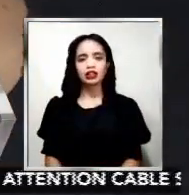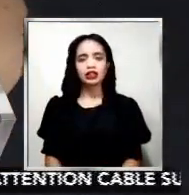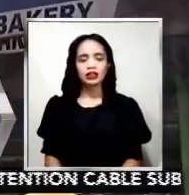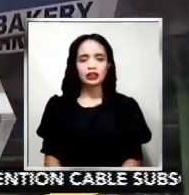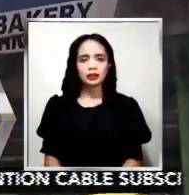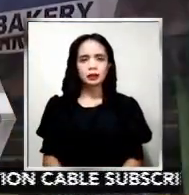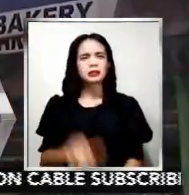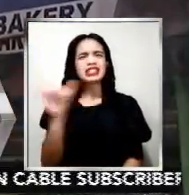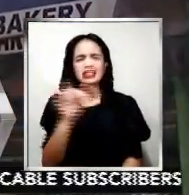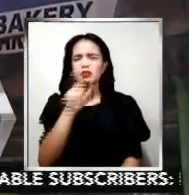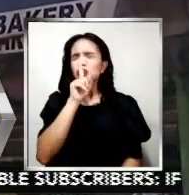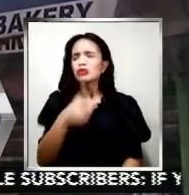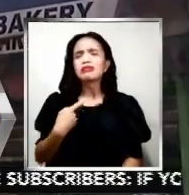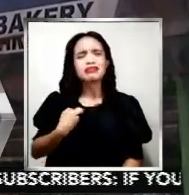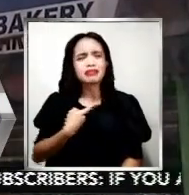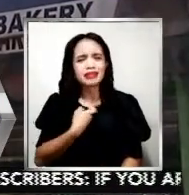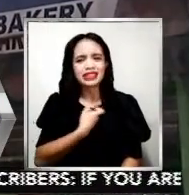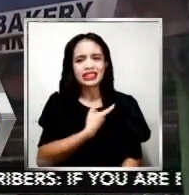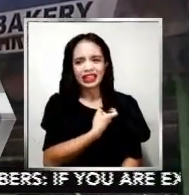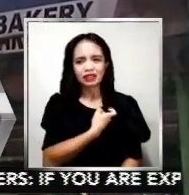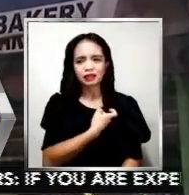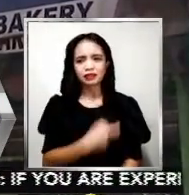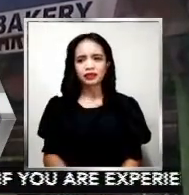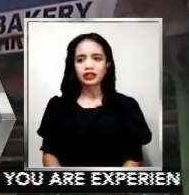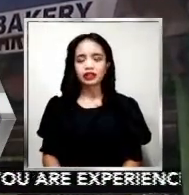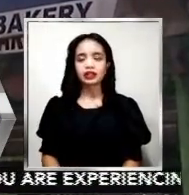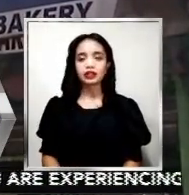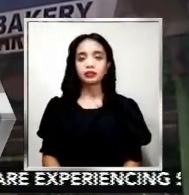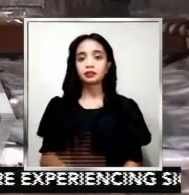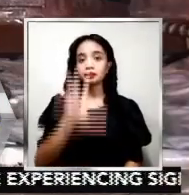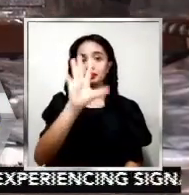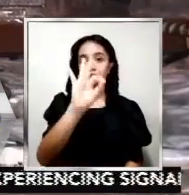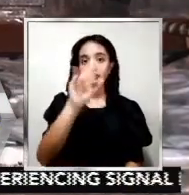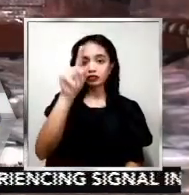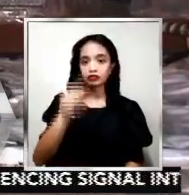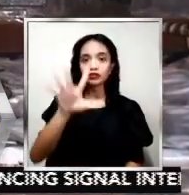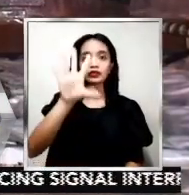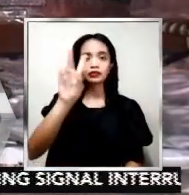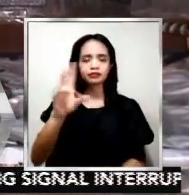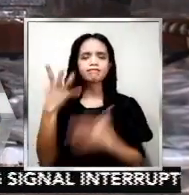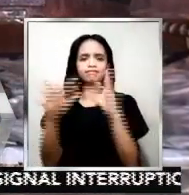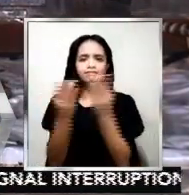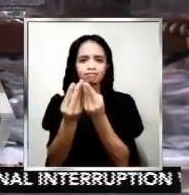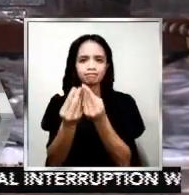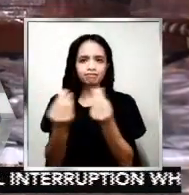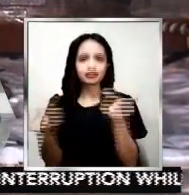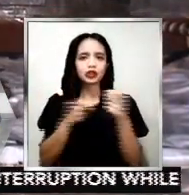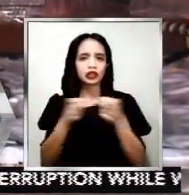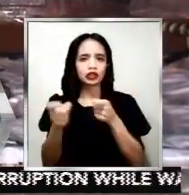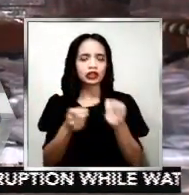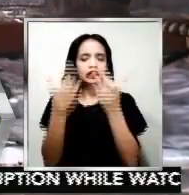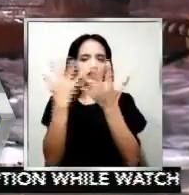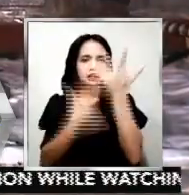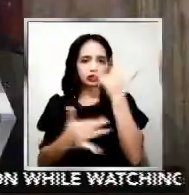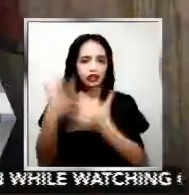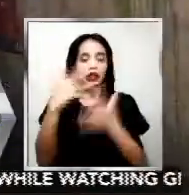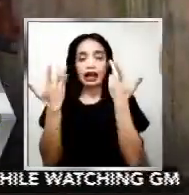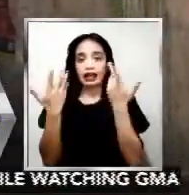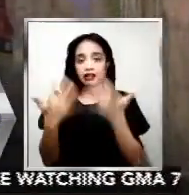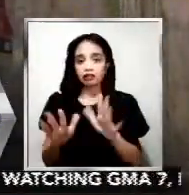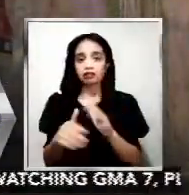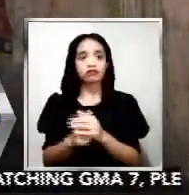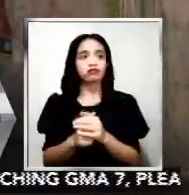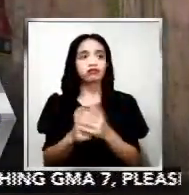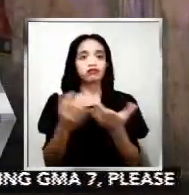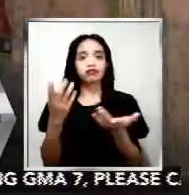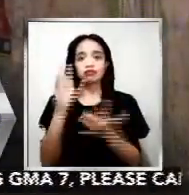masakit isipin. 9:57 ng gabi nang ideklarang fire under control ang sunog at matapos ang ilang minuto, tuluyan